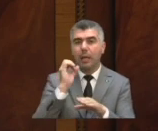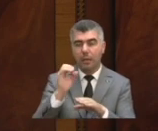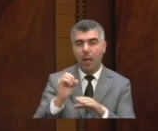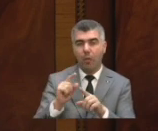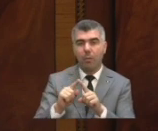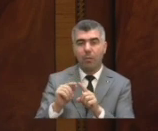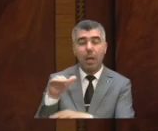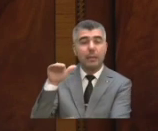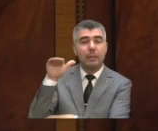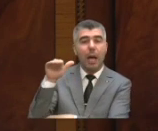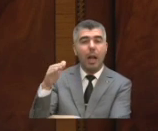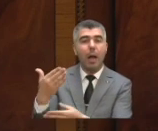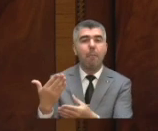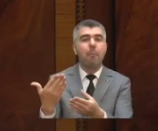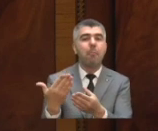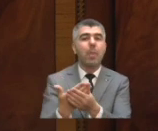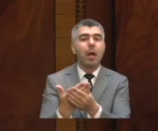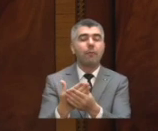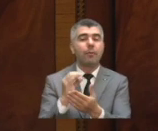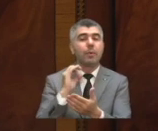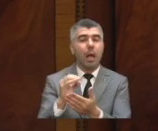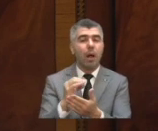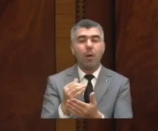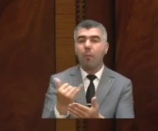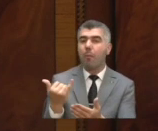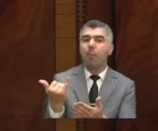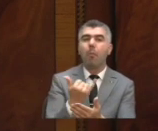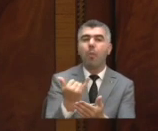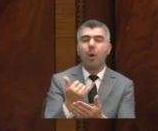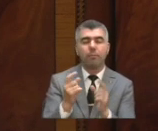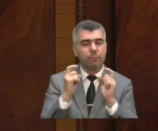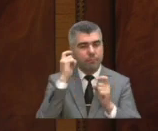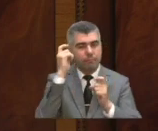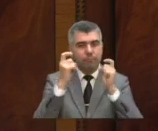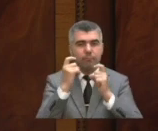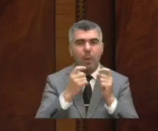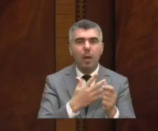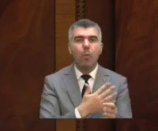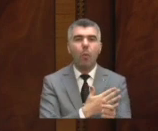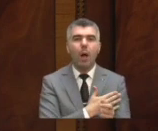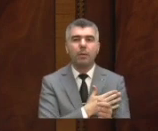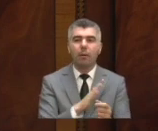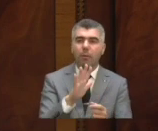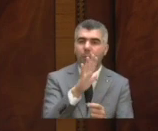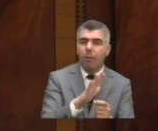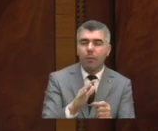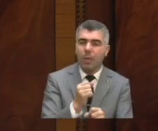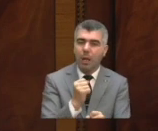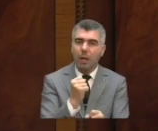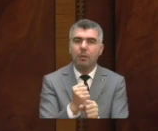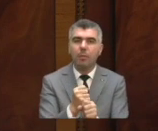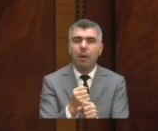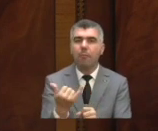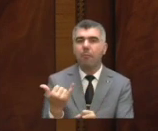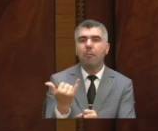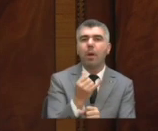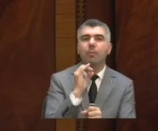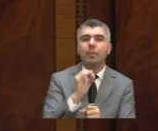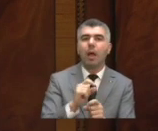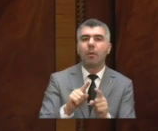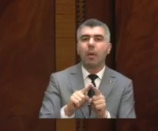الترابيه تحت تحتل مركز انشغالنا الوطني الاجماعي باعتبارها القضيه